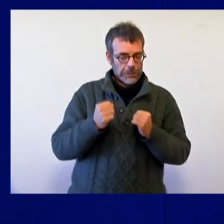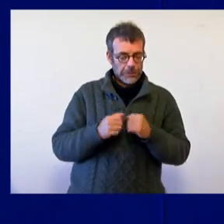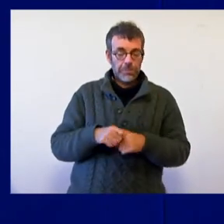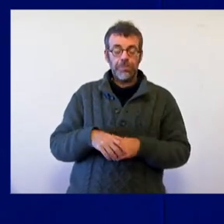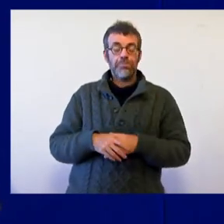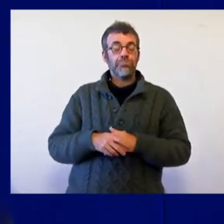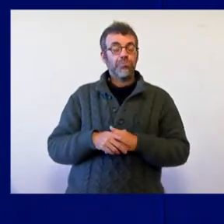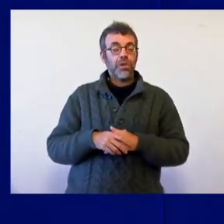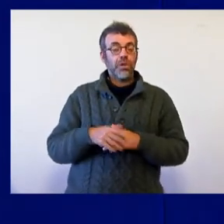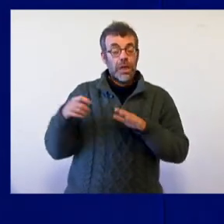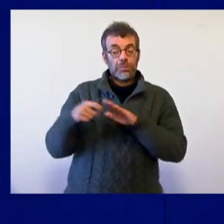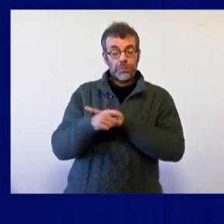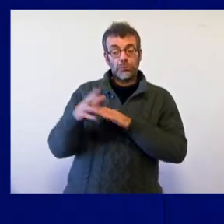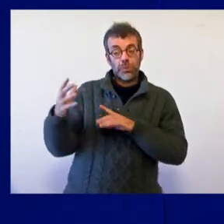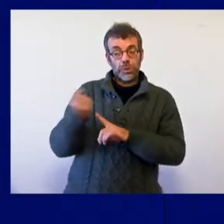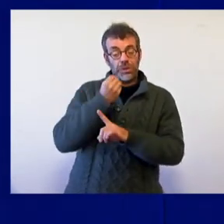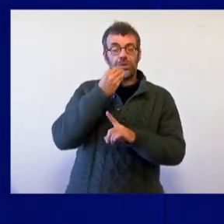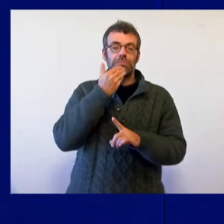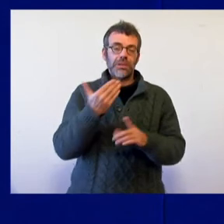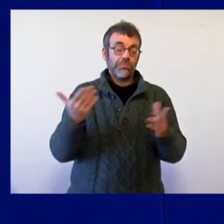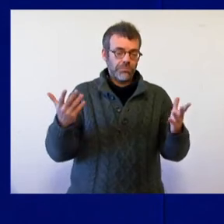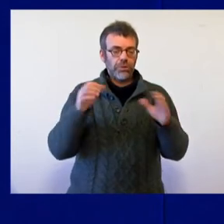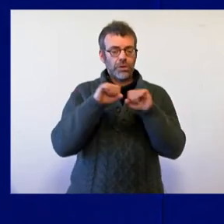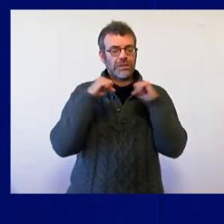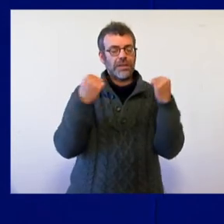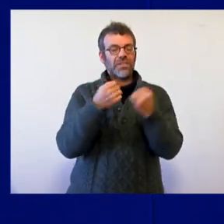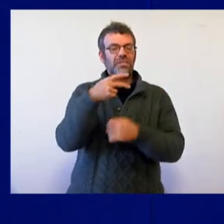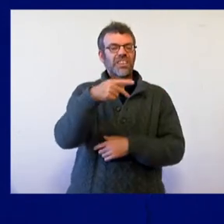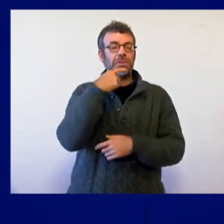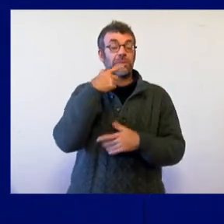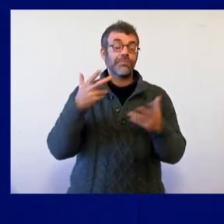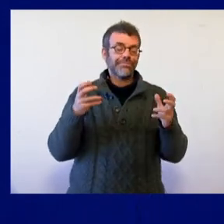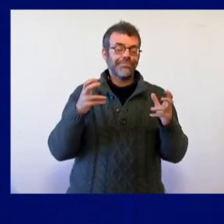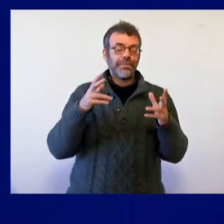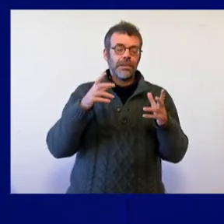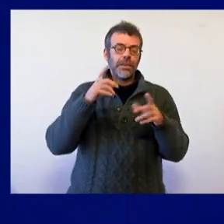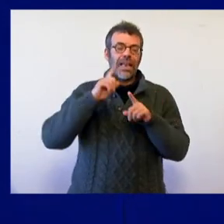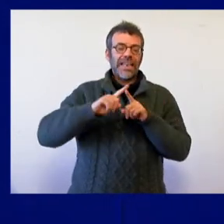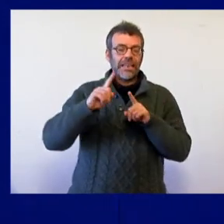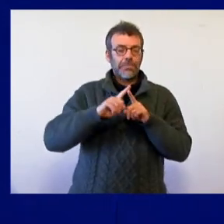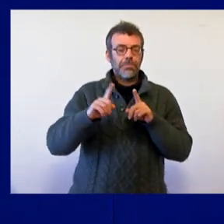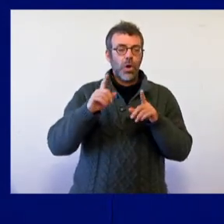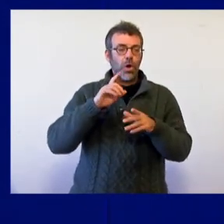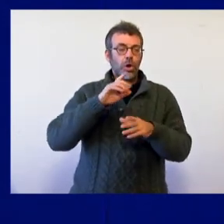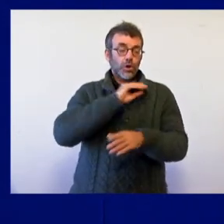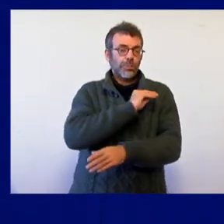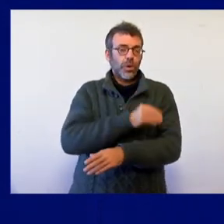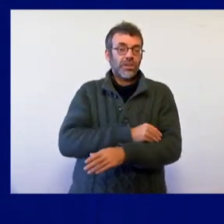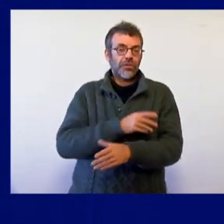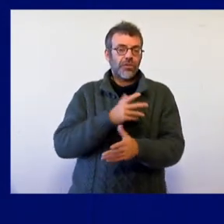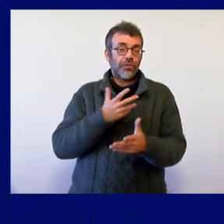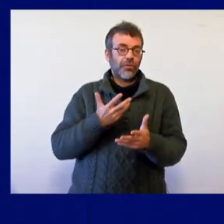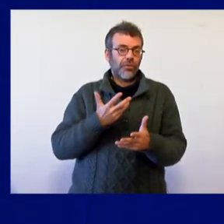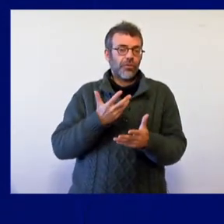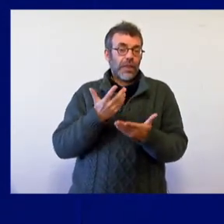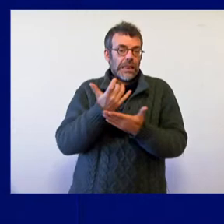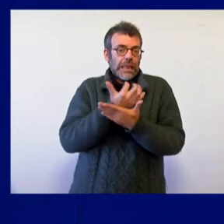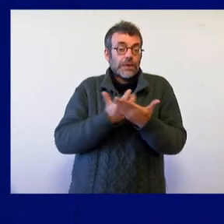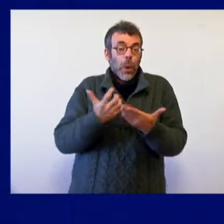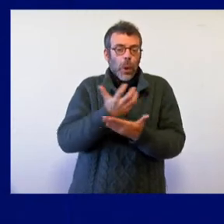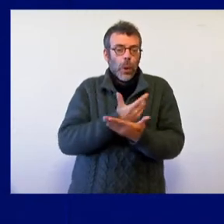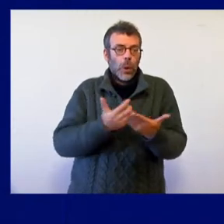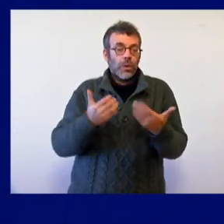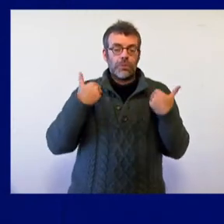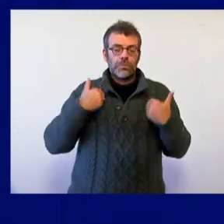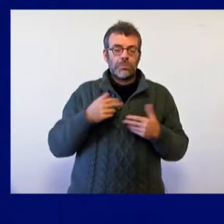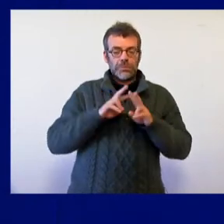Bon, comme vous le savez, le stade Philippides est un équipement sportif très précieux pour le centre-ville dont j'ai la délégation.